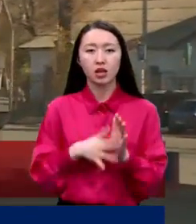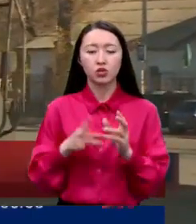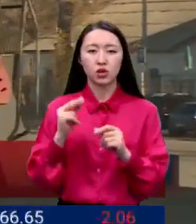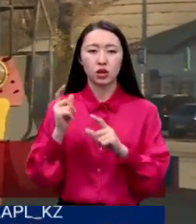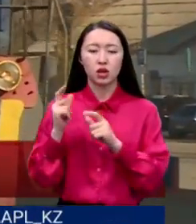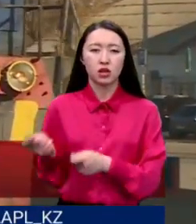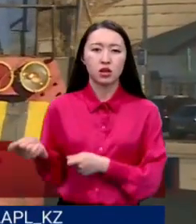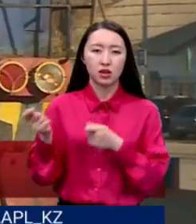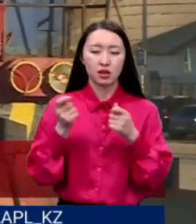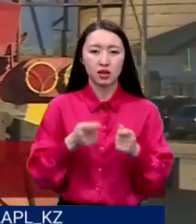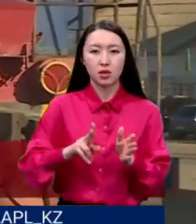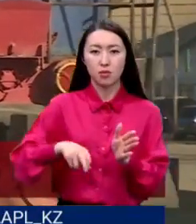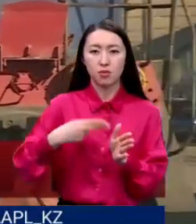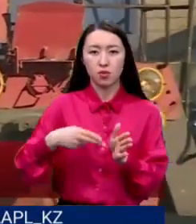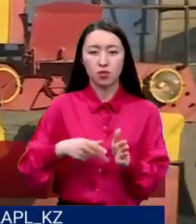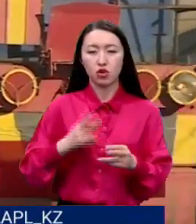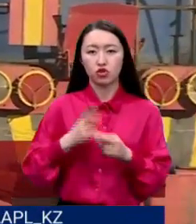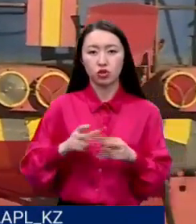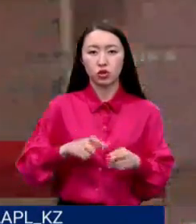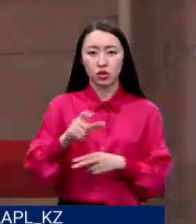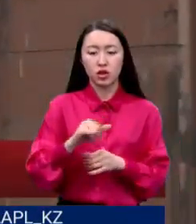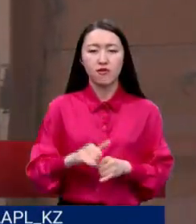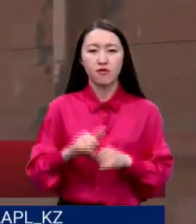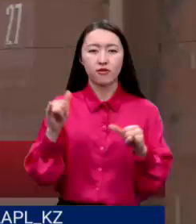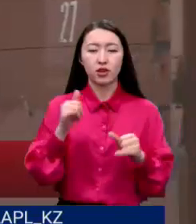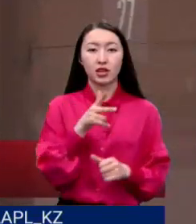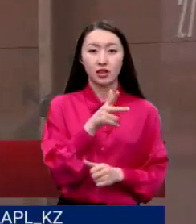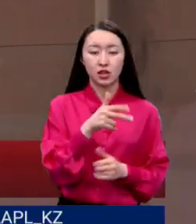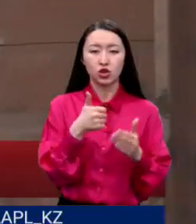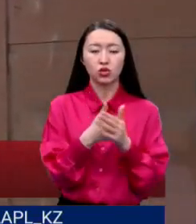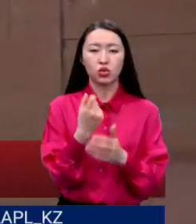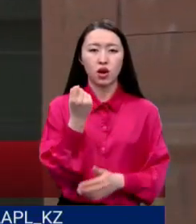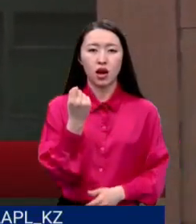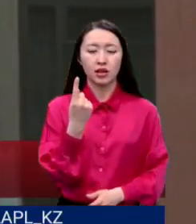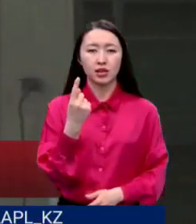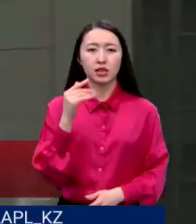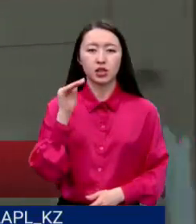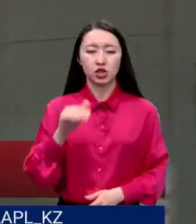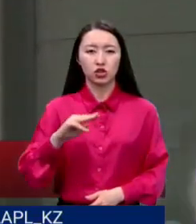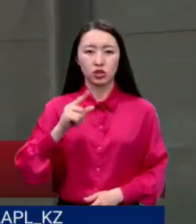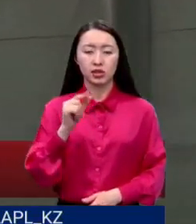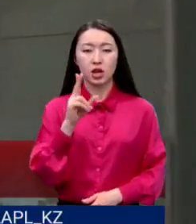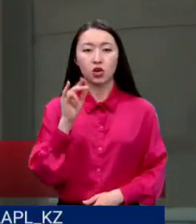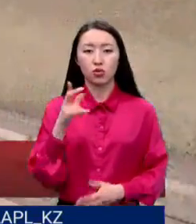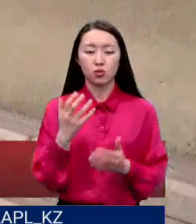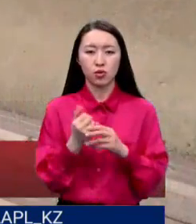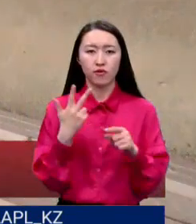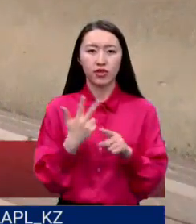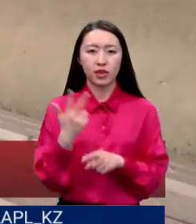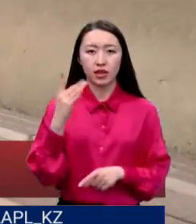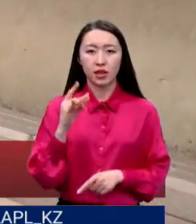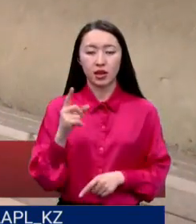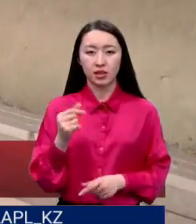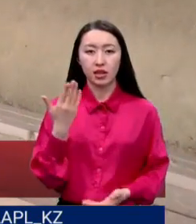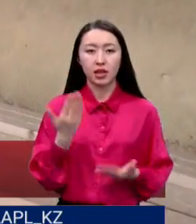транспортировку лесоматериала ЖД путями вырос с 3000 тенге до 11 тысяч тенге за куб, то есть почти в 3,5 раза.